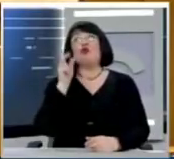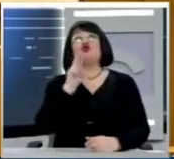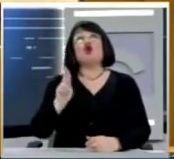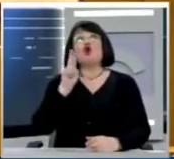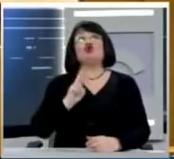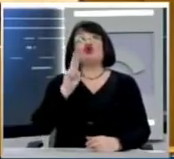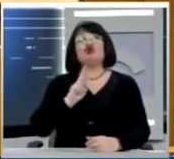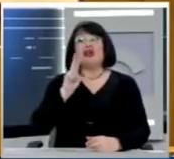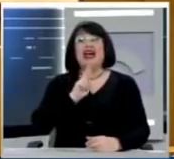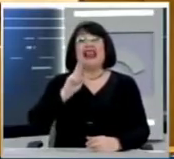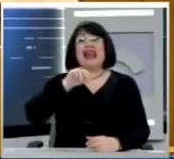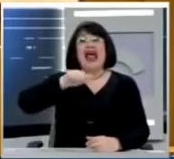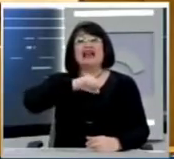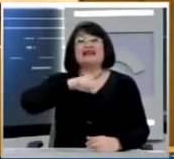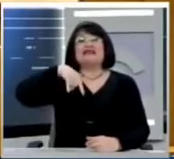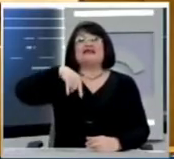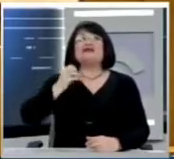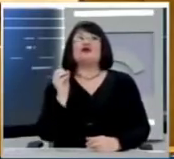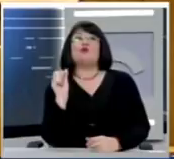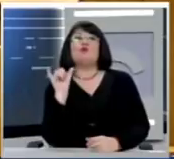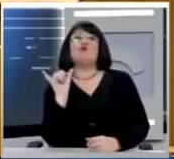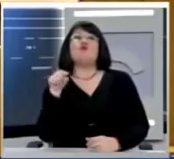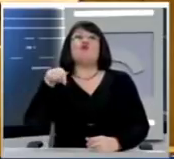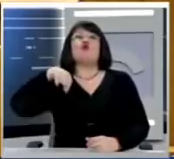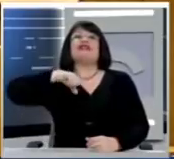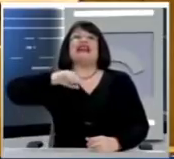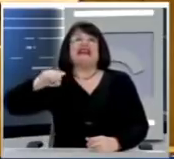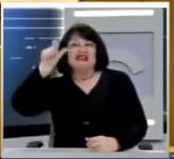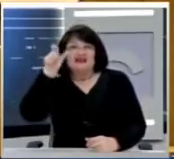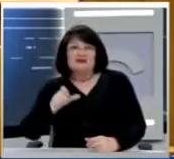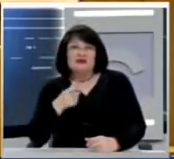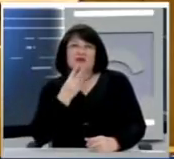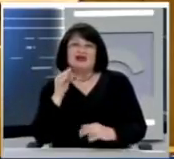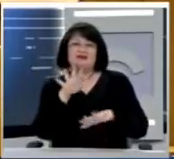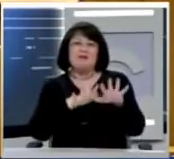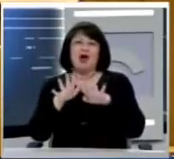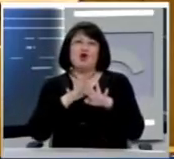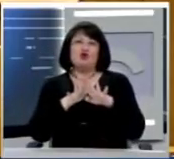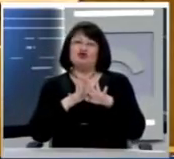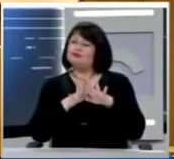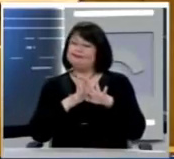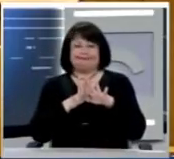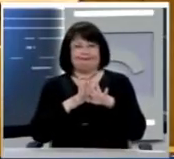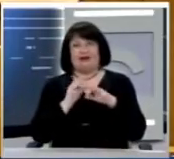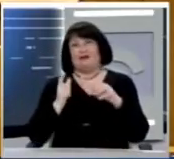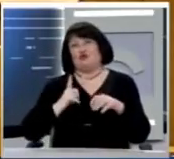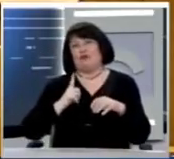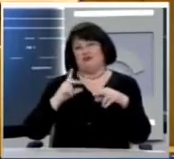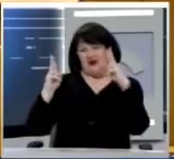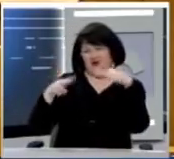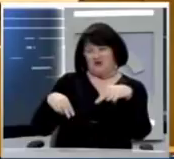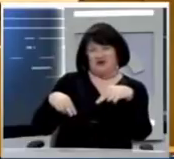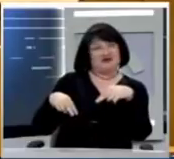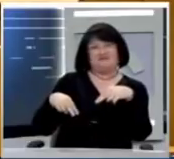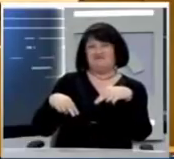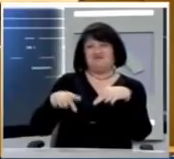τέτοιες υπερφυσικές δυνατότητες όπως ο Ρασπούτιν. Δεν του το είχα επίσης ότι μπορεί να